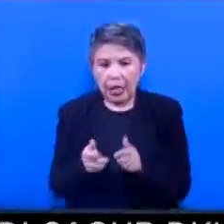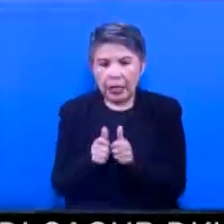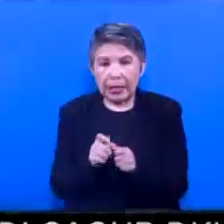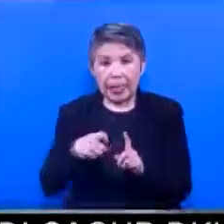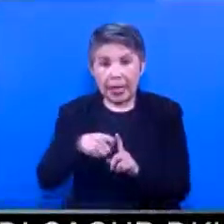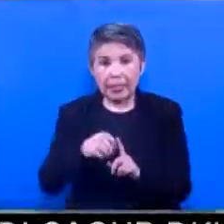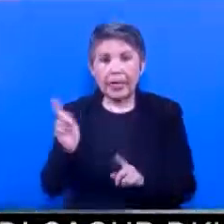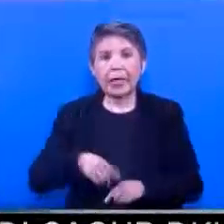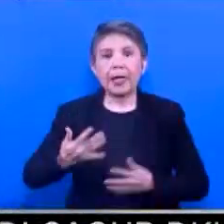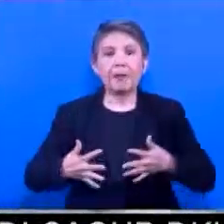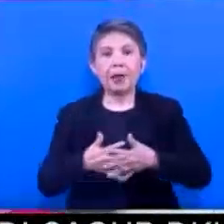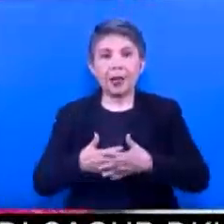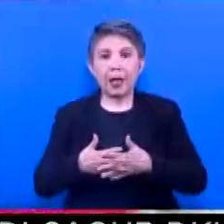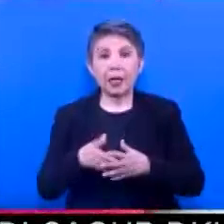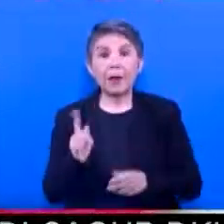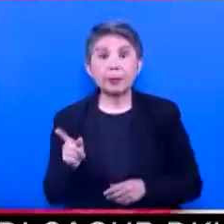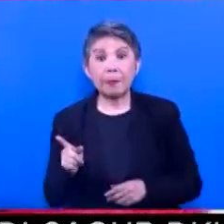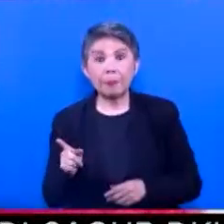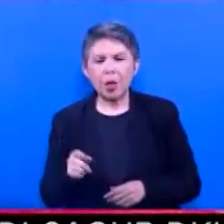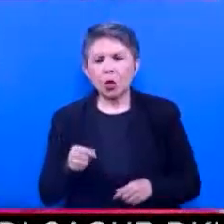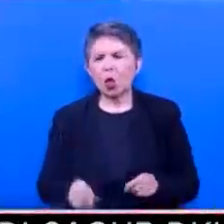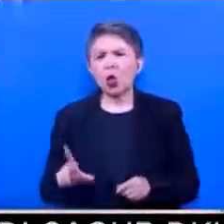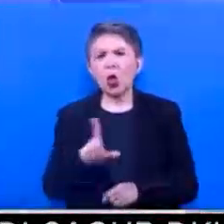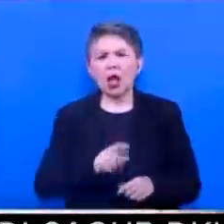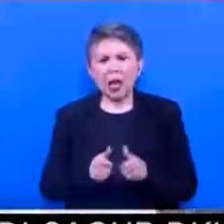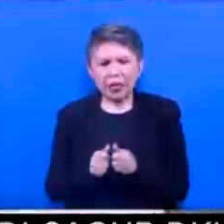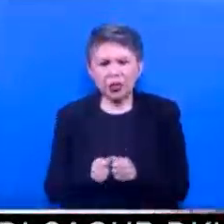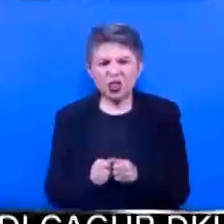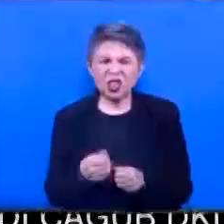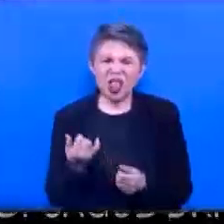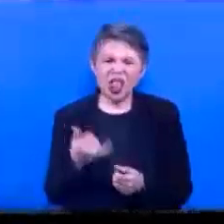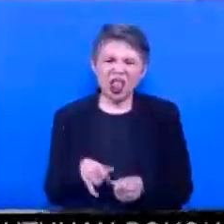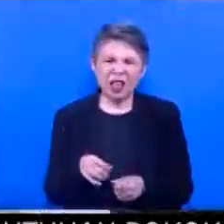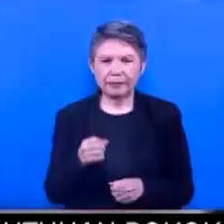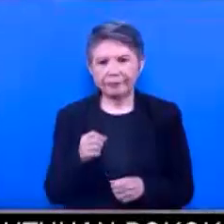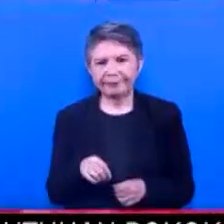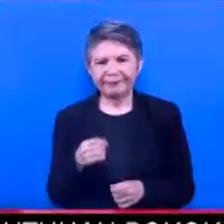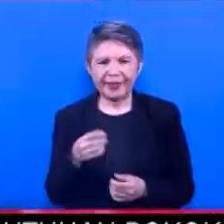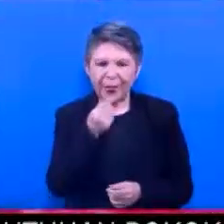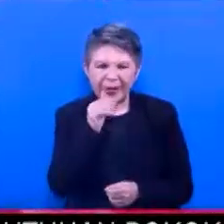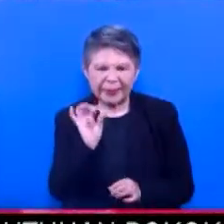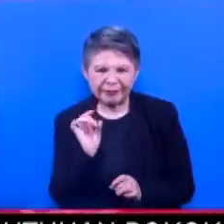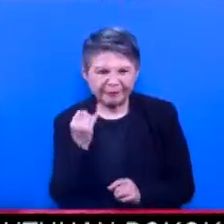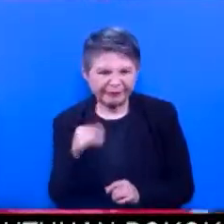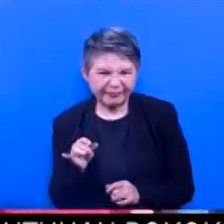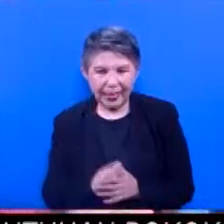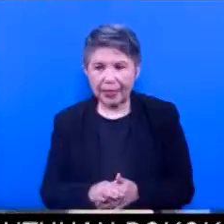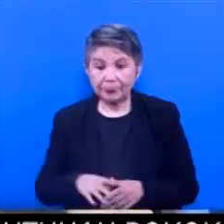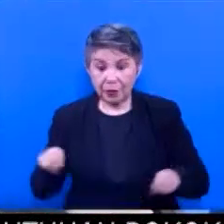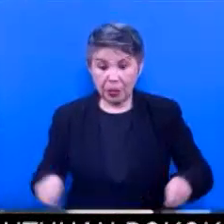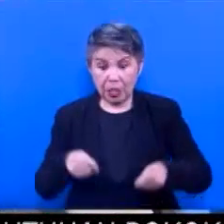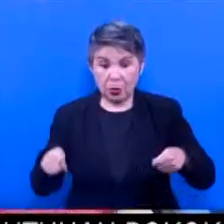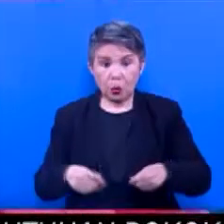Serikat. Alasannya, jika memakai kedelai lokal, kualitas tahu yang dihasilkan kurang maksimal. Ini untuk sekali masakan, Pak.